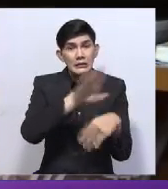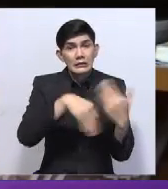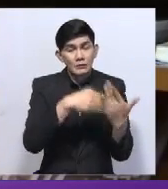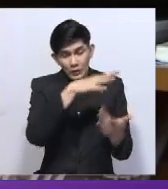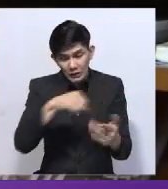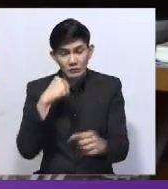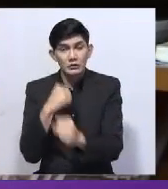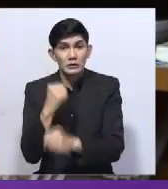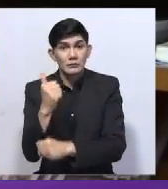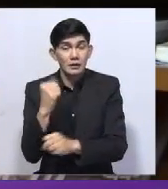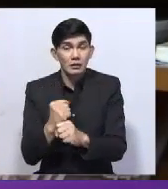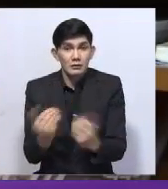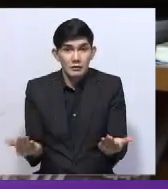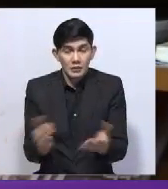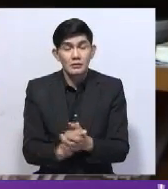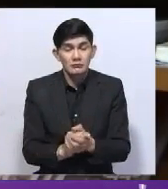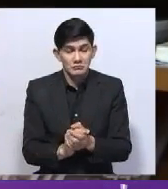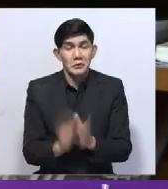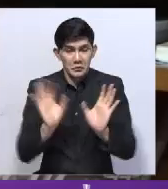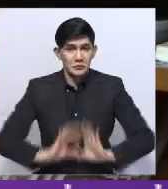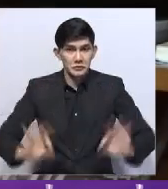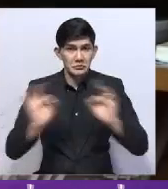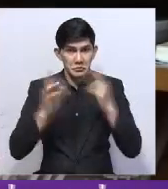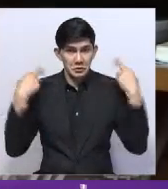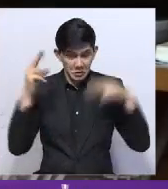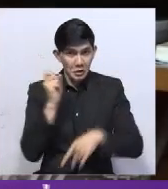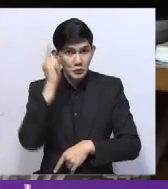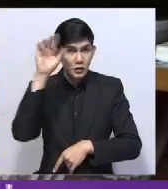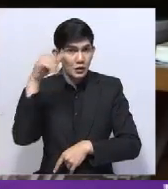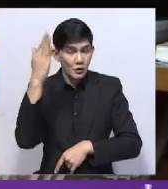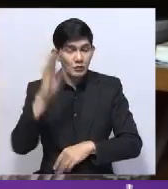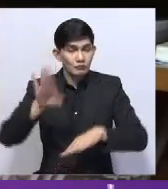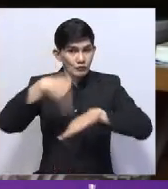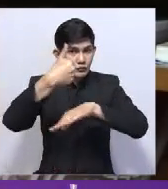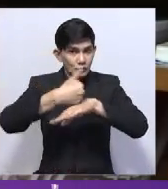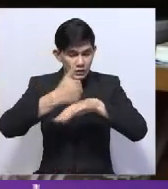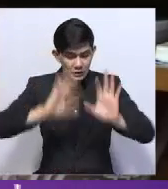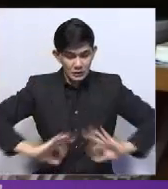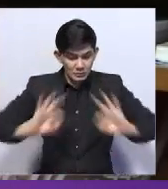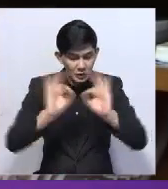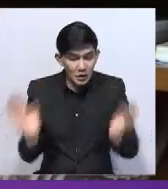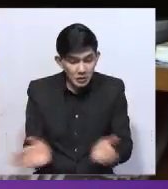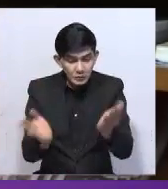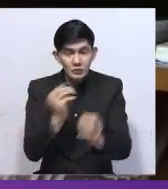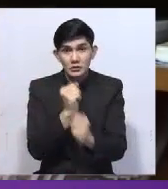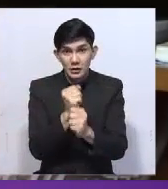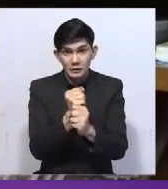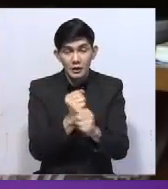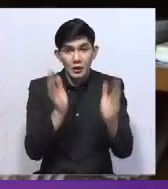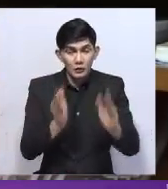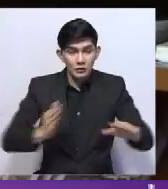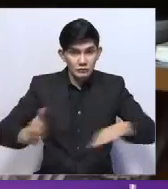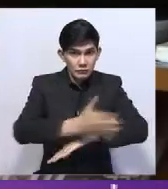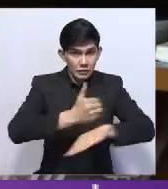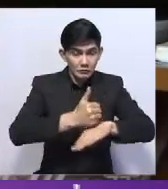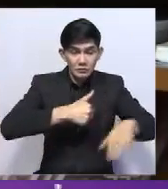ไปปฏิบัตินั่นหมายถึงว่าข้าราชการต้องเข้าใจข้าราชการระดับสูงต้องให้การสนับสนุนนะครับนักการเมือง